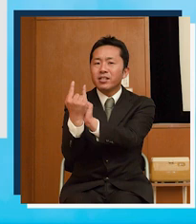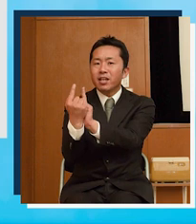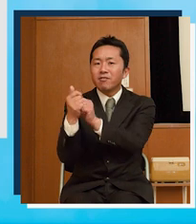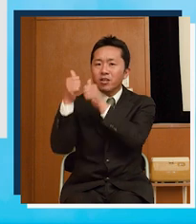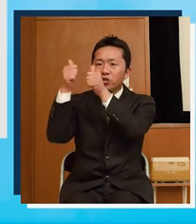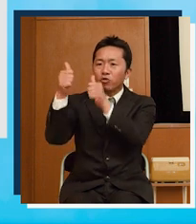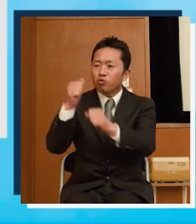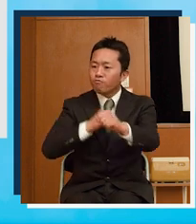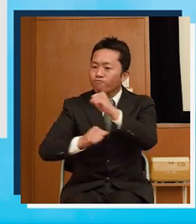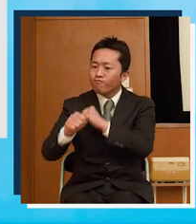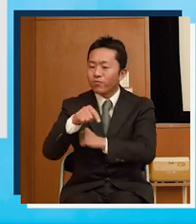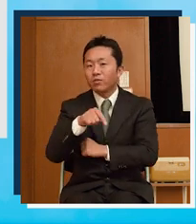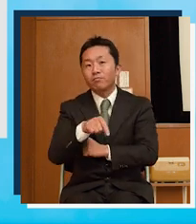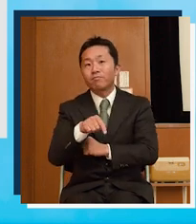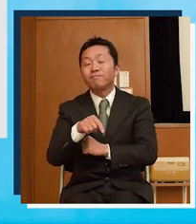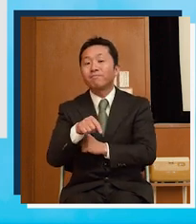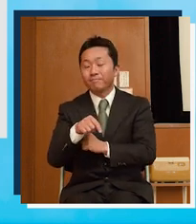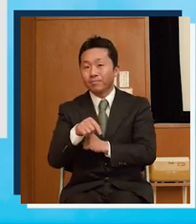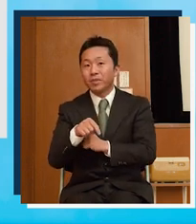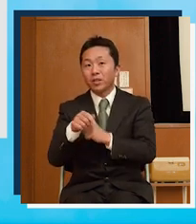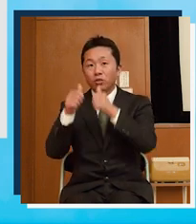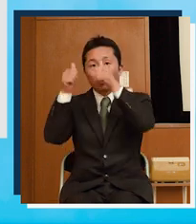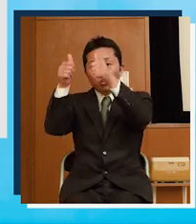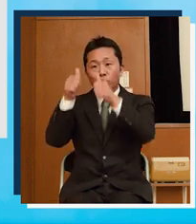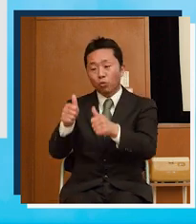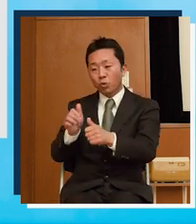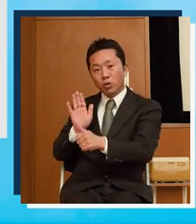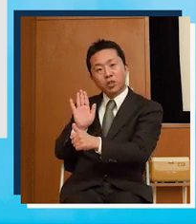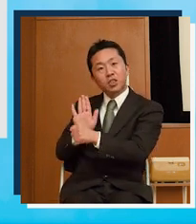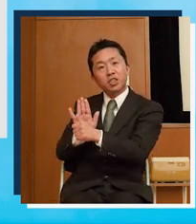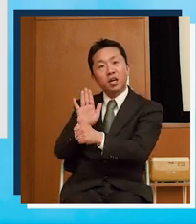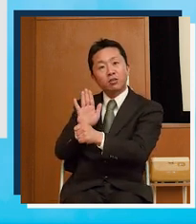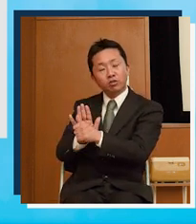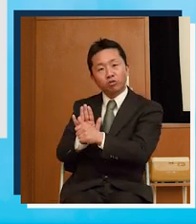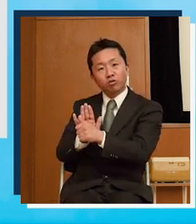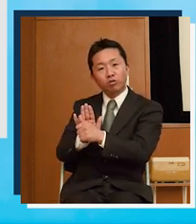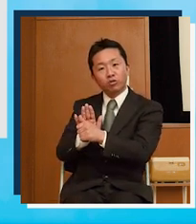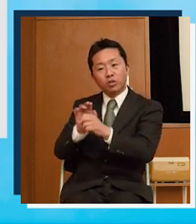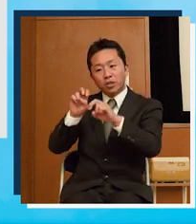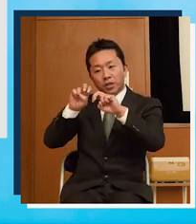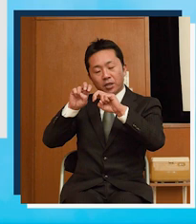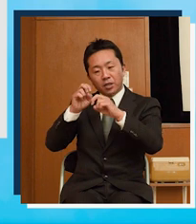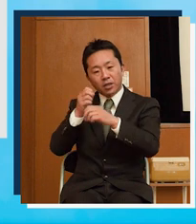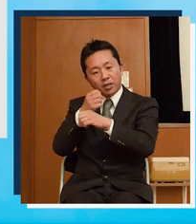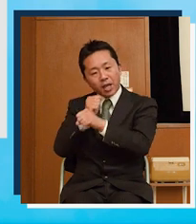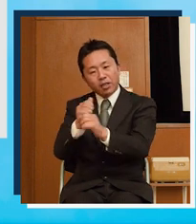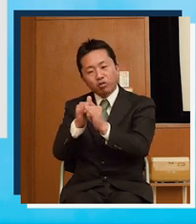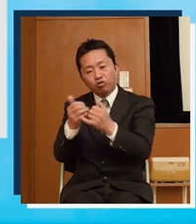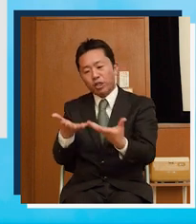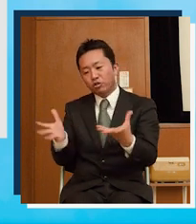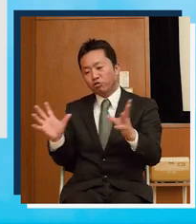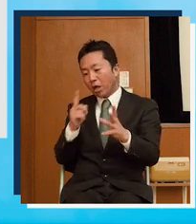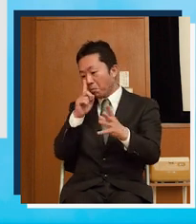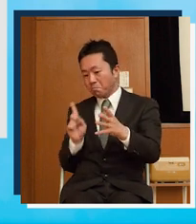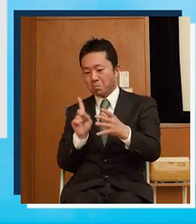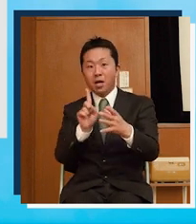取り組んでいるわけですけどもえその訴訟を支援するそういう研究者集団私入っておりましてまその中の事務局をして